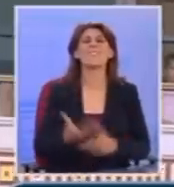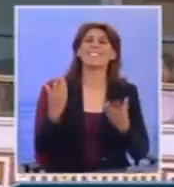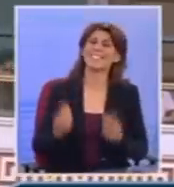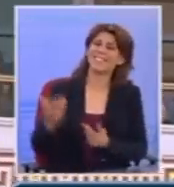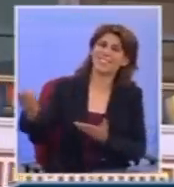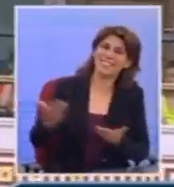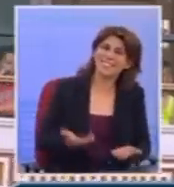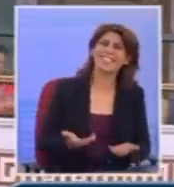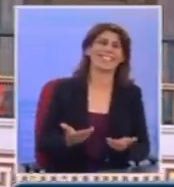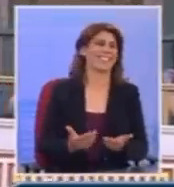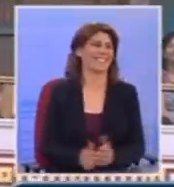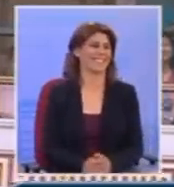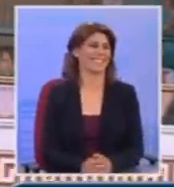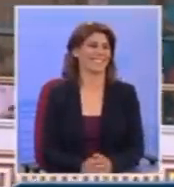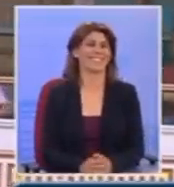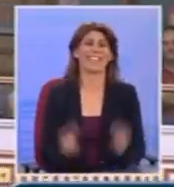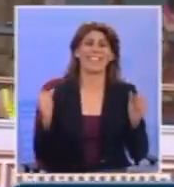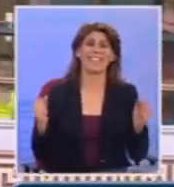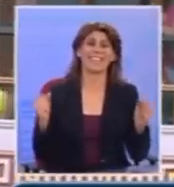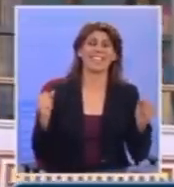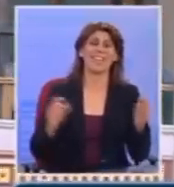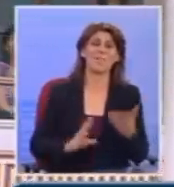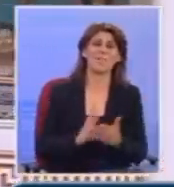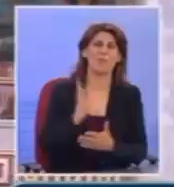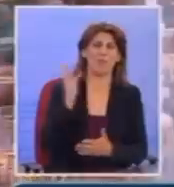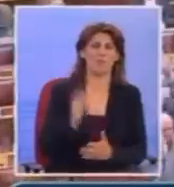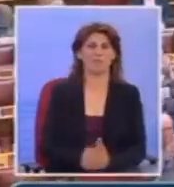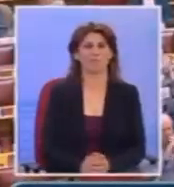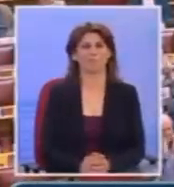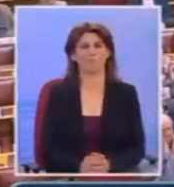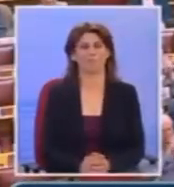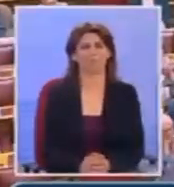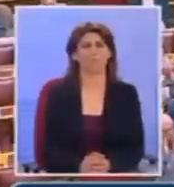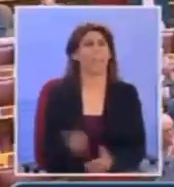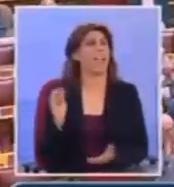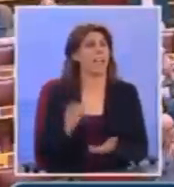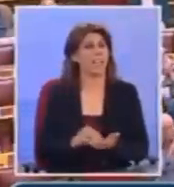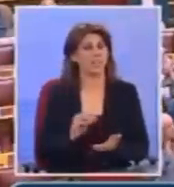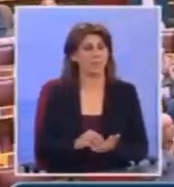καλωσορίζουμε. Υγεία και πρόοδο. Και κυρίες,